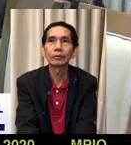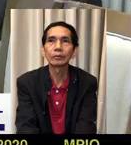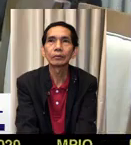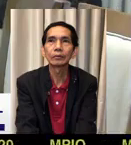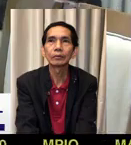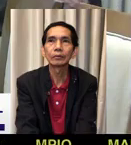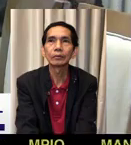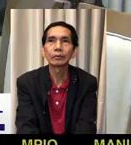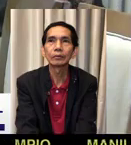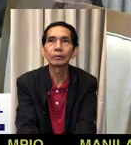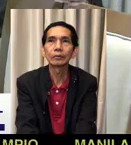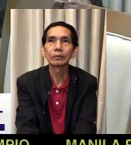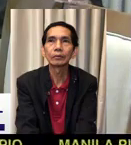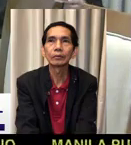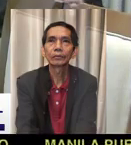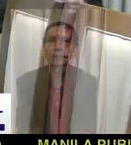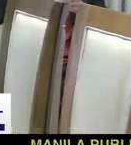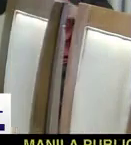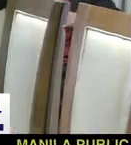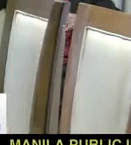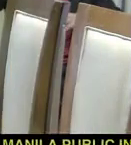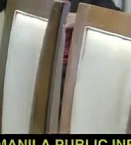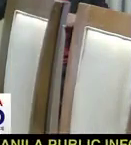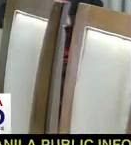Dahil pinabaya mo, magiging tumor.